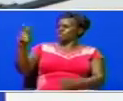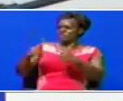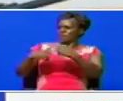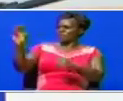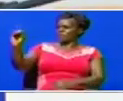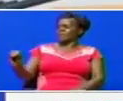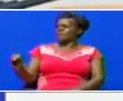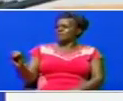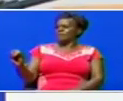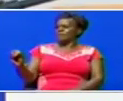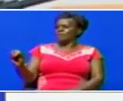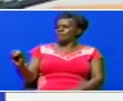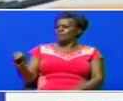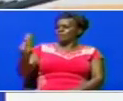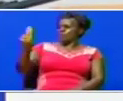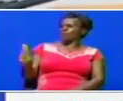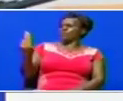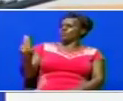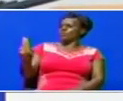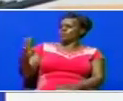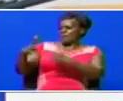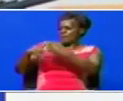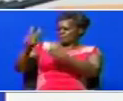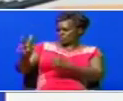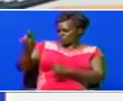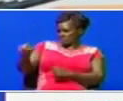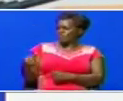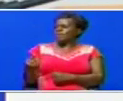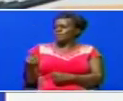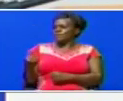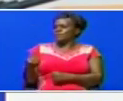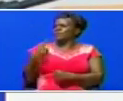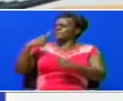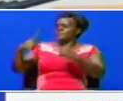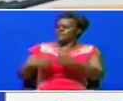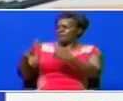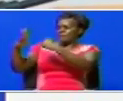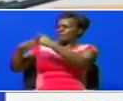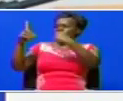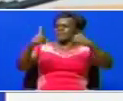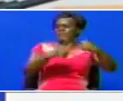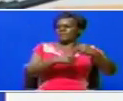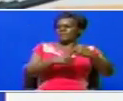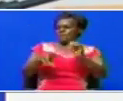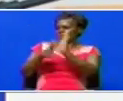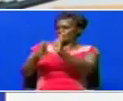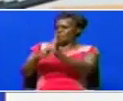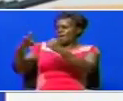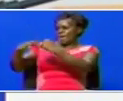0.07%. Uhuru Kenyatta, 92,000. 696, representing